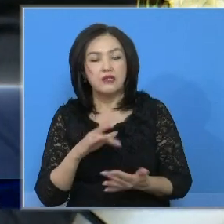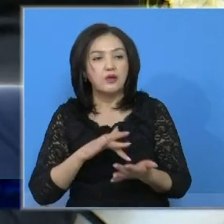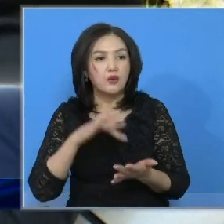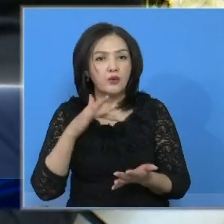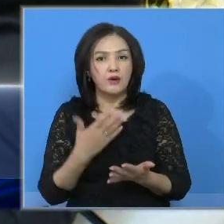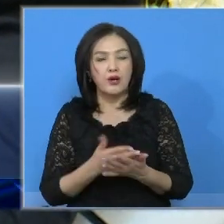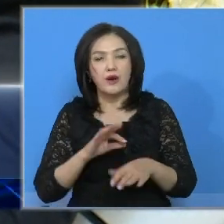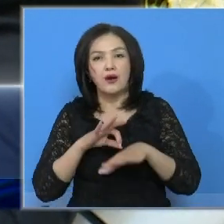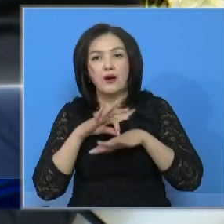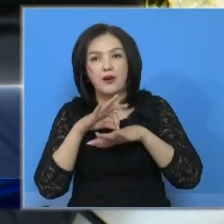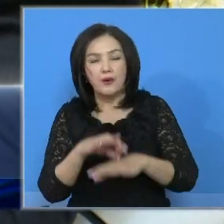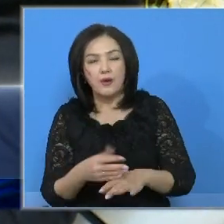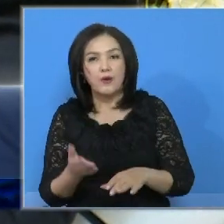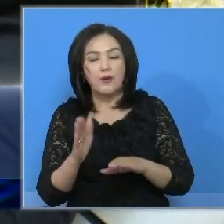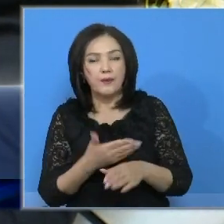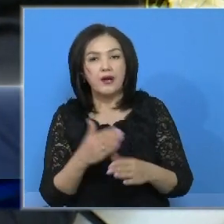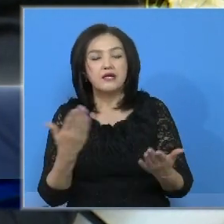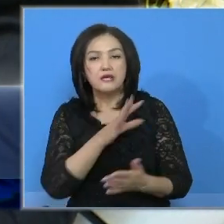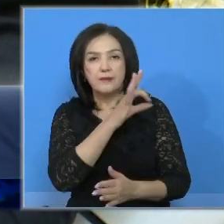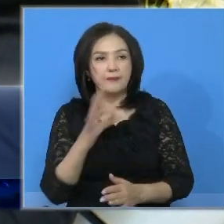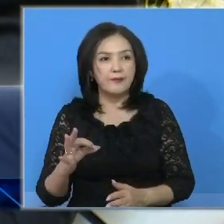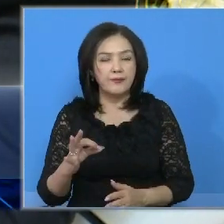орталықтан өткен азаматтардың қанша пайызы